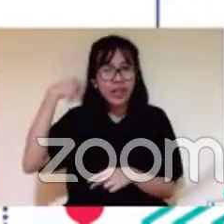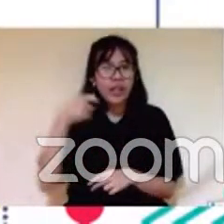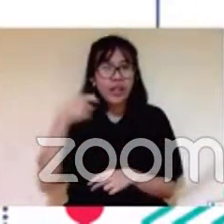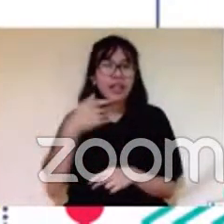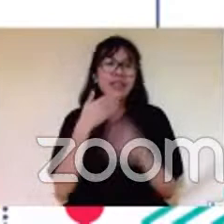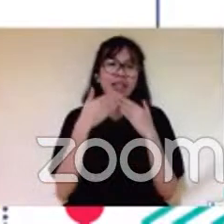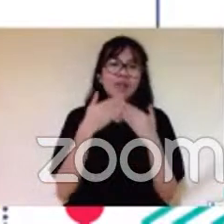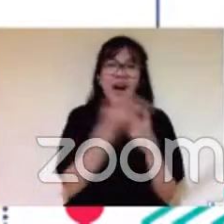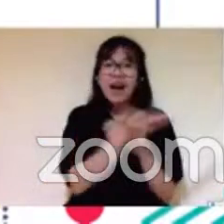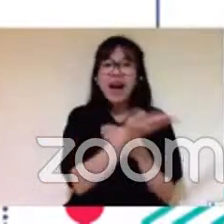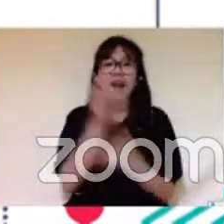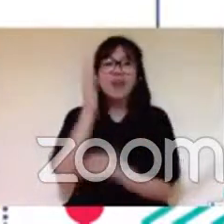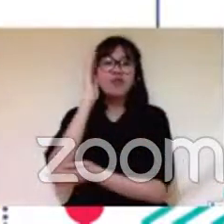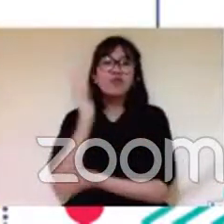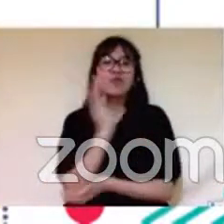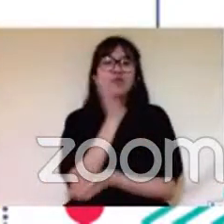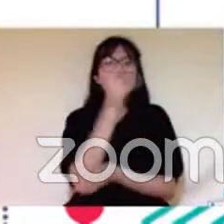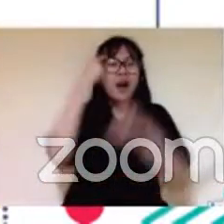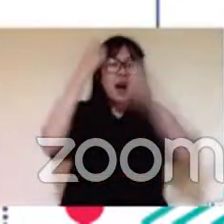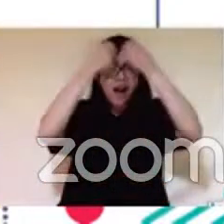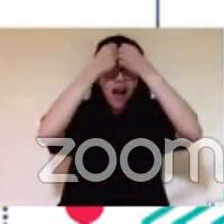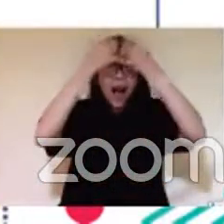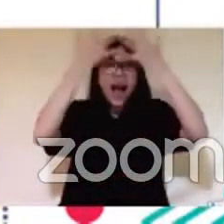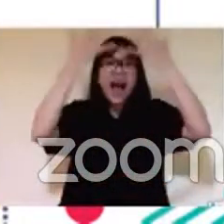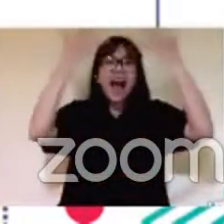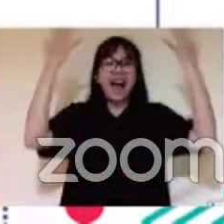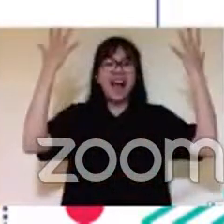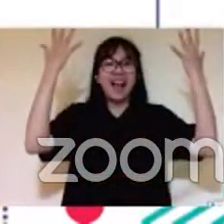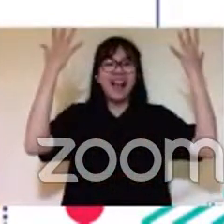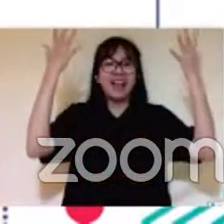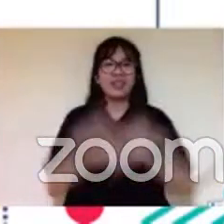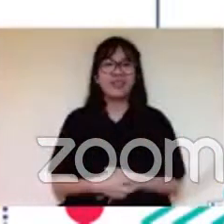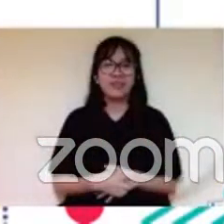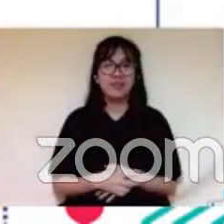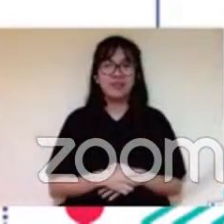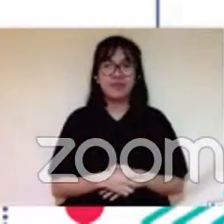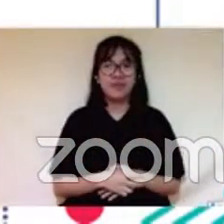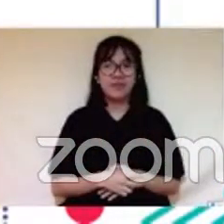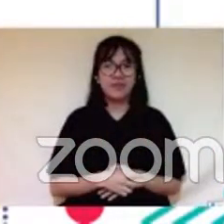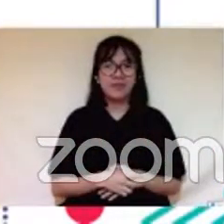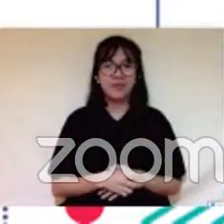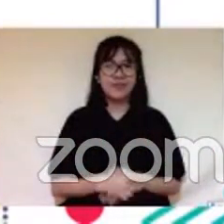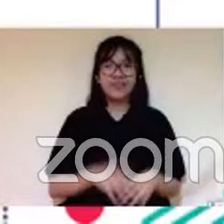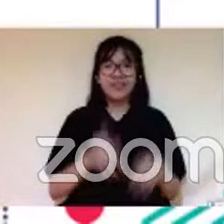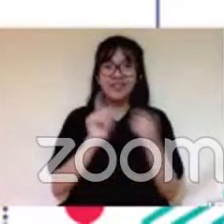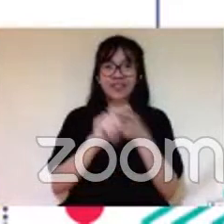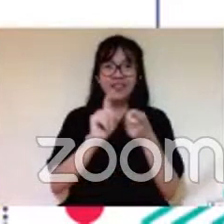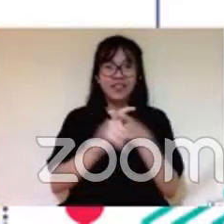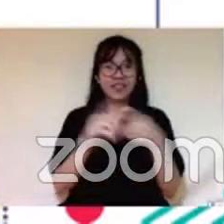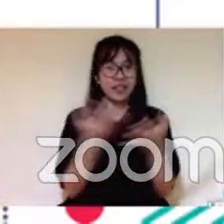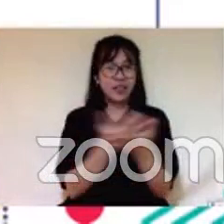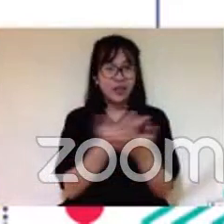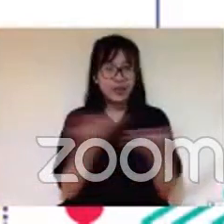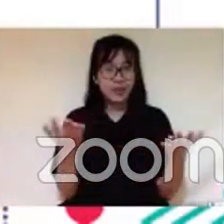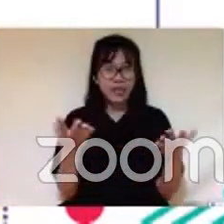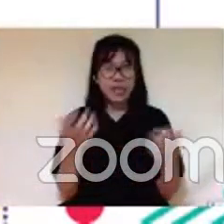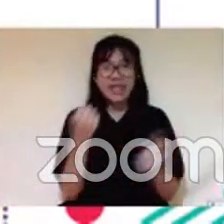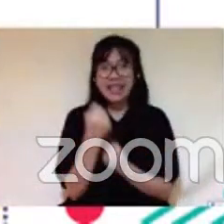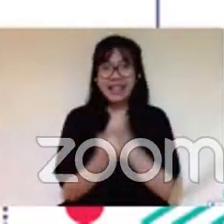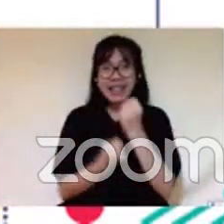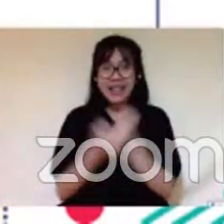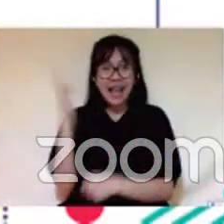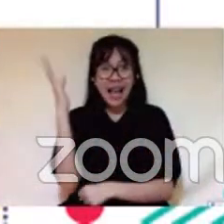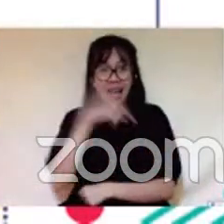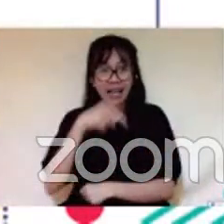telah mencerahkan pikiran tentang keamanan digital. Teman-teman, semoga kegiatan hari ini memberikan manfaat yang